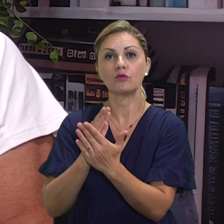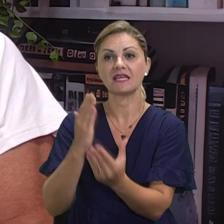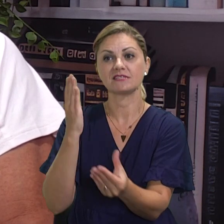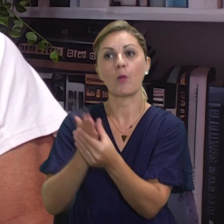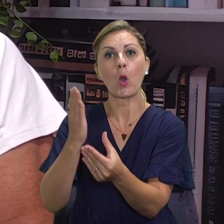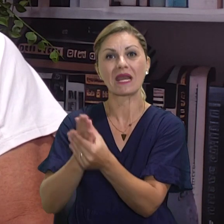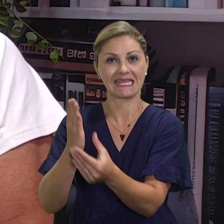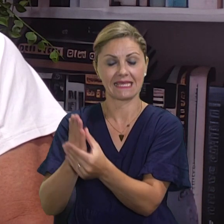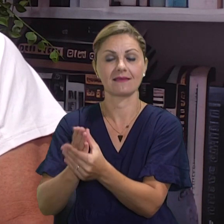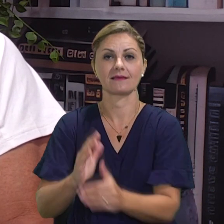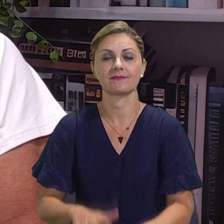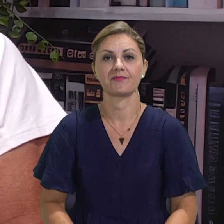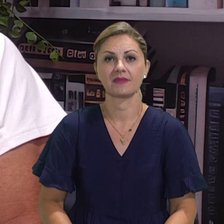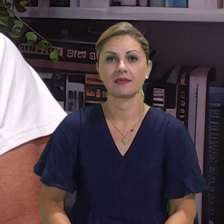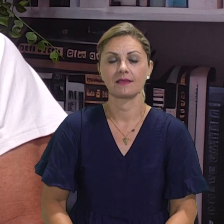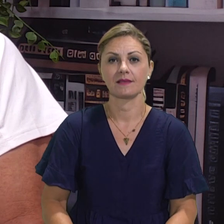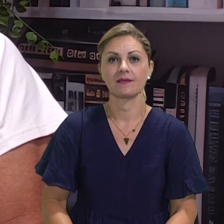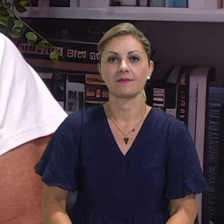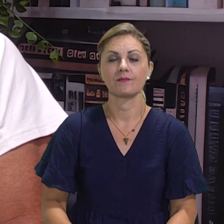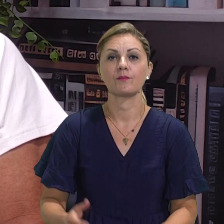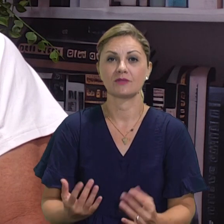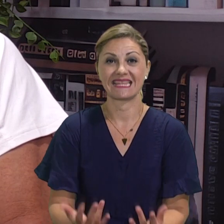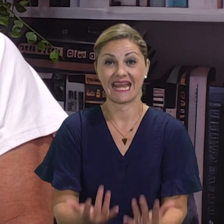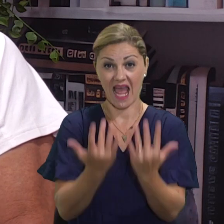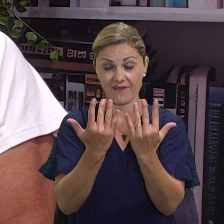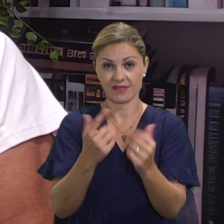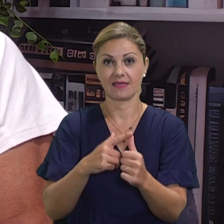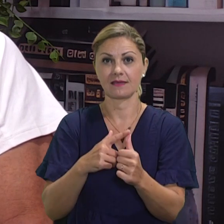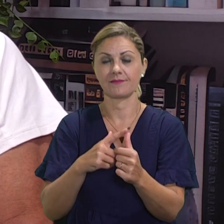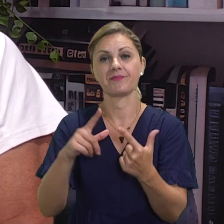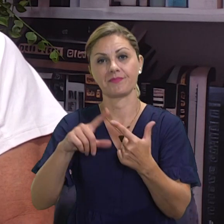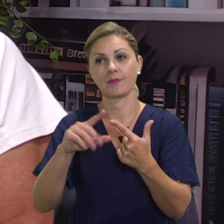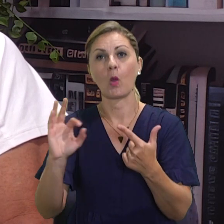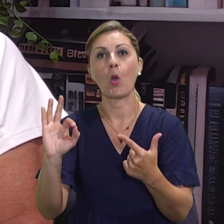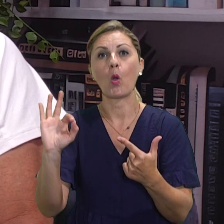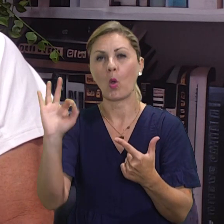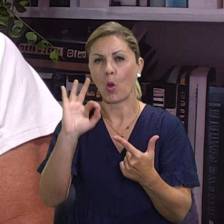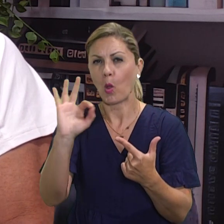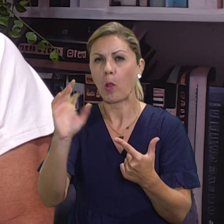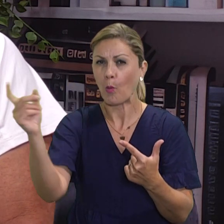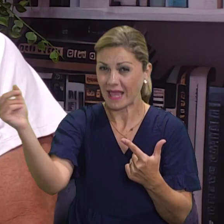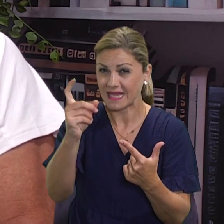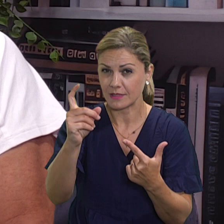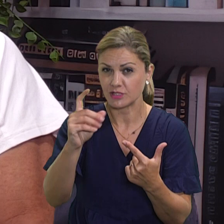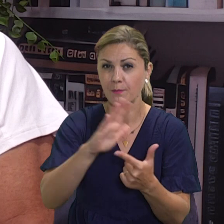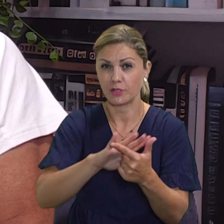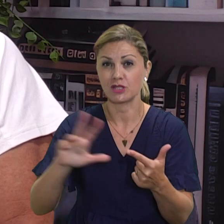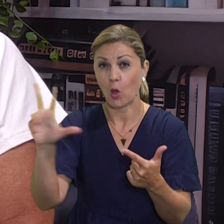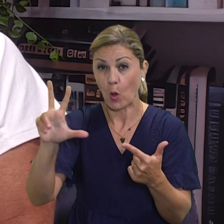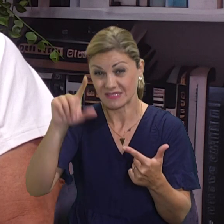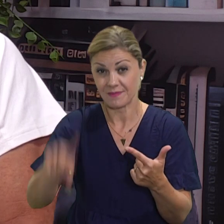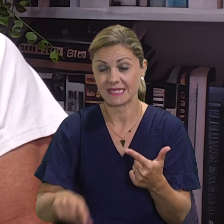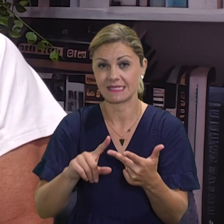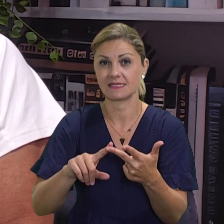zbornik. Jedan je za 4. gardijsku, to bude u travnju, jedan je za Oluju, to će sad biti početku